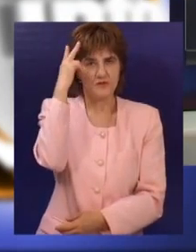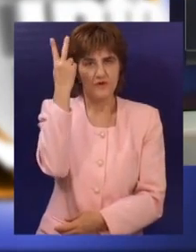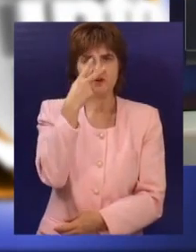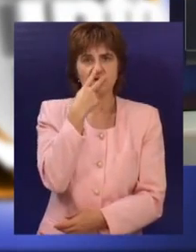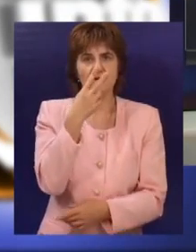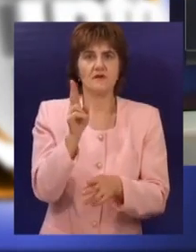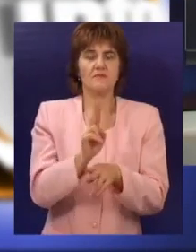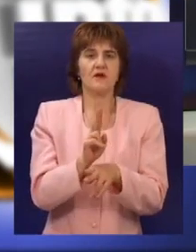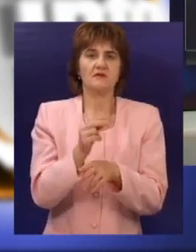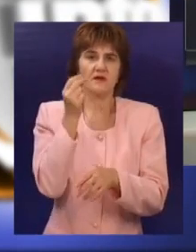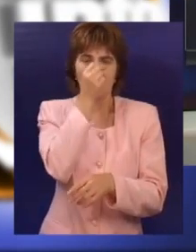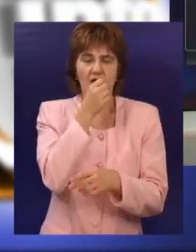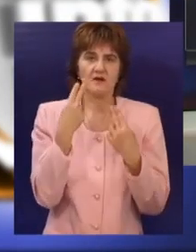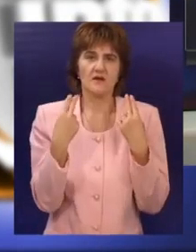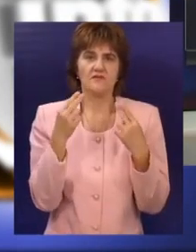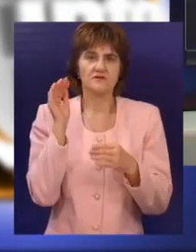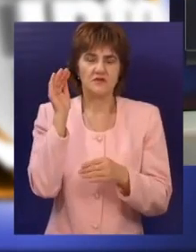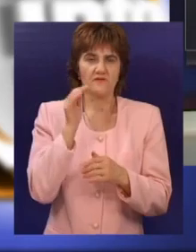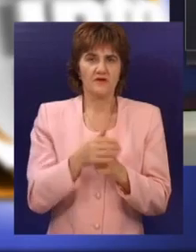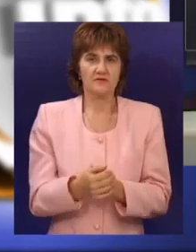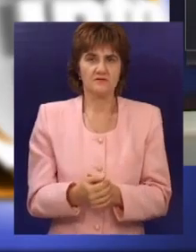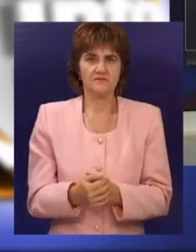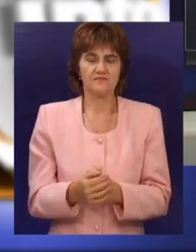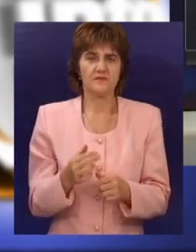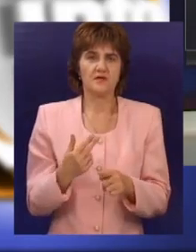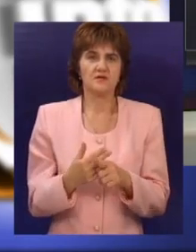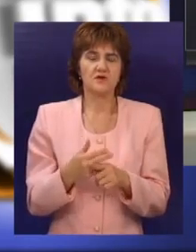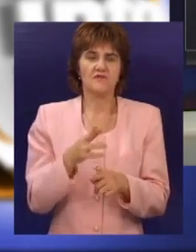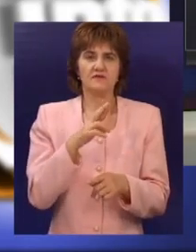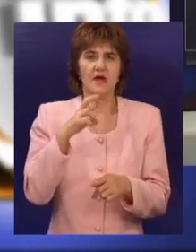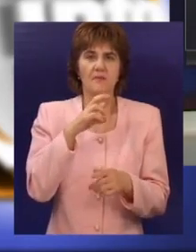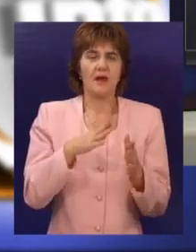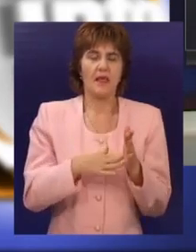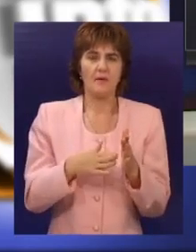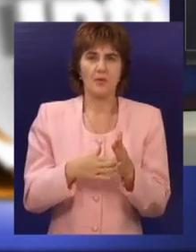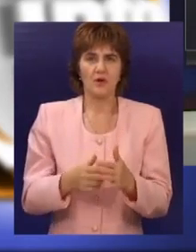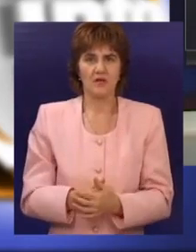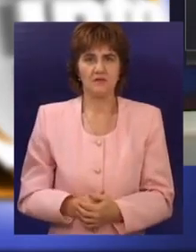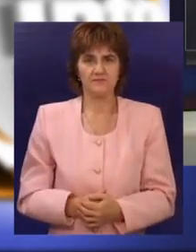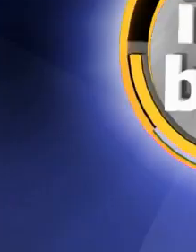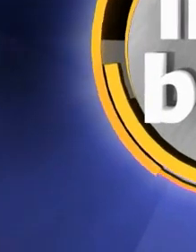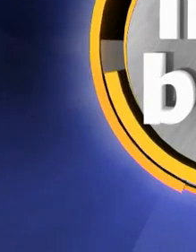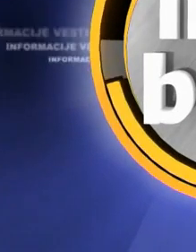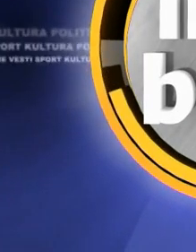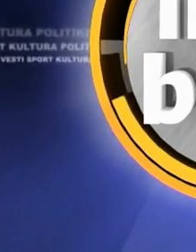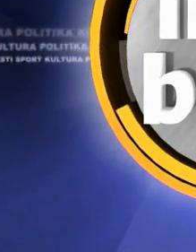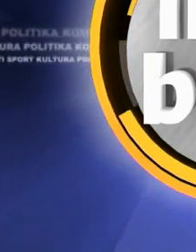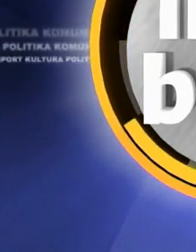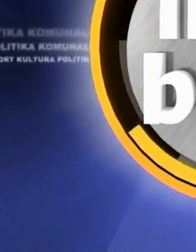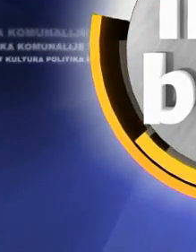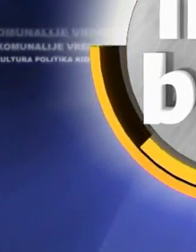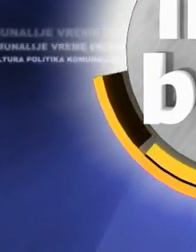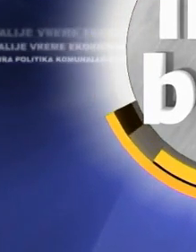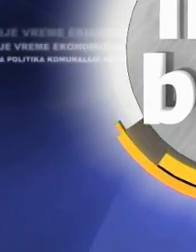Dobro večer, poštovani gledaoci. Pratite nedeljni pregled najvažnijih vesti. Moje ime je Emilija Muranji.